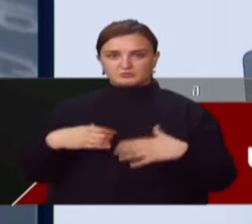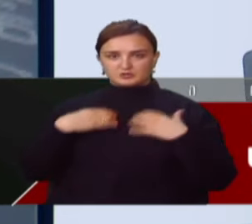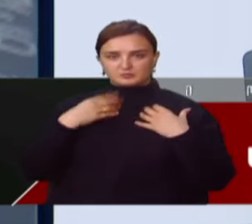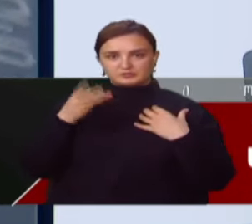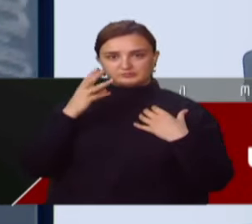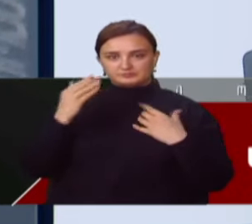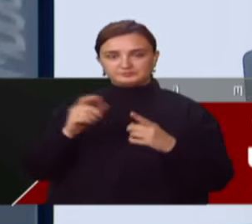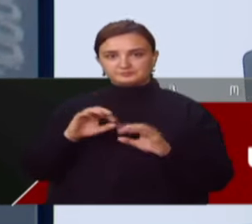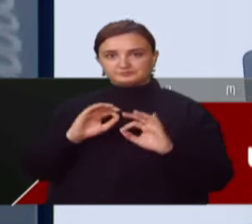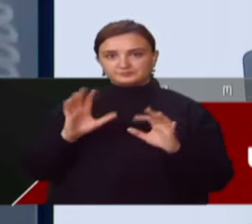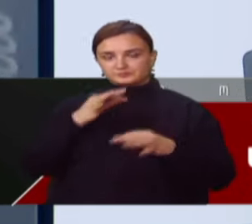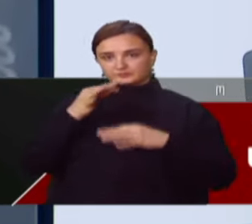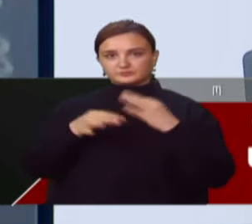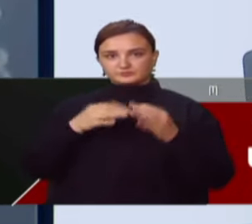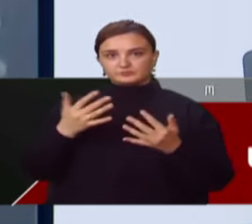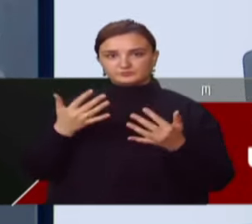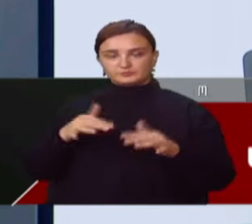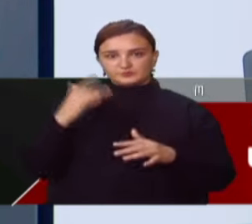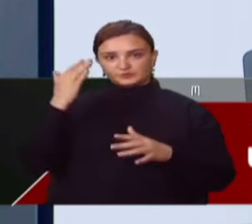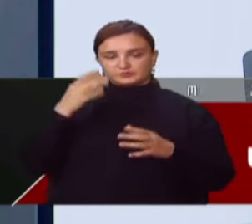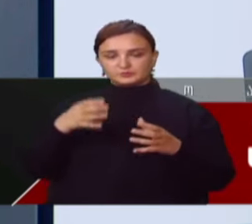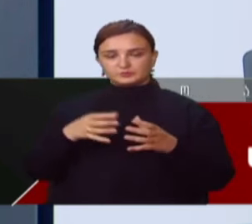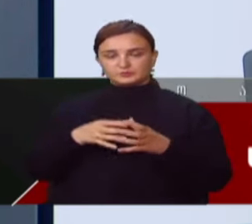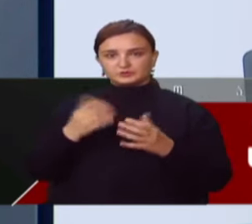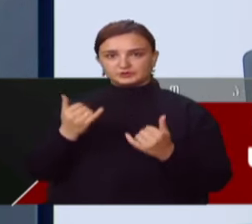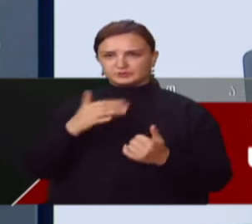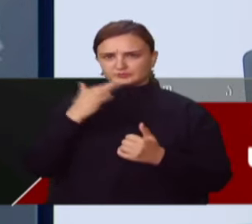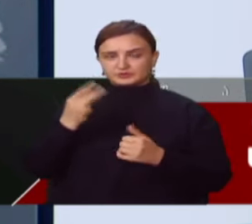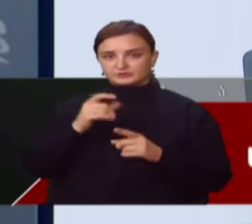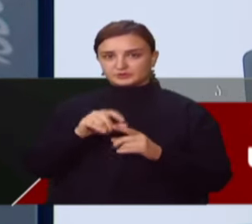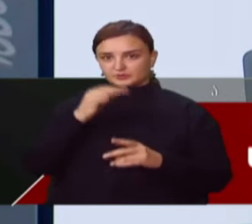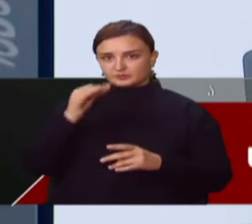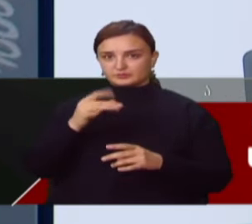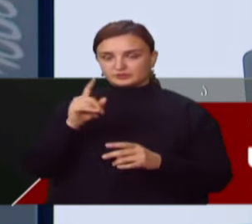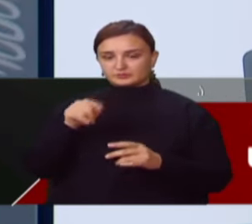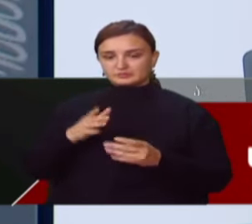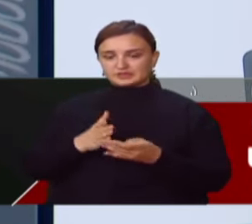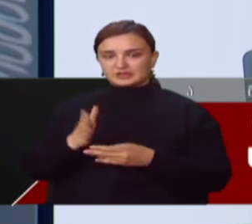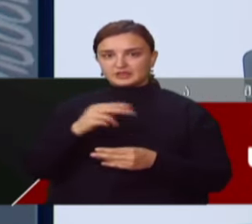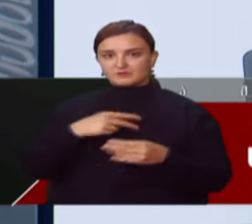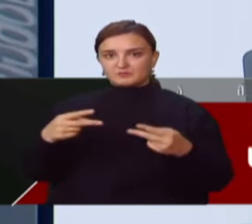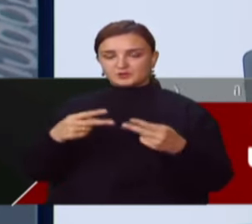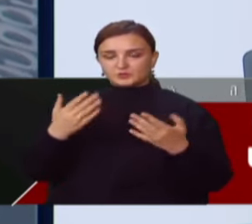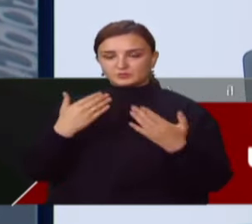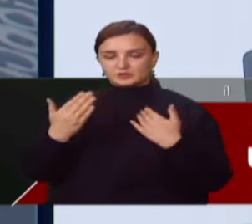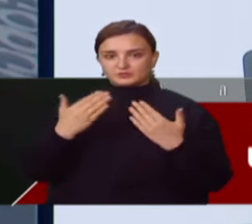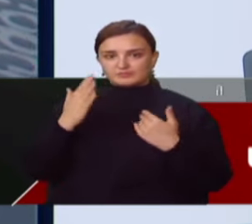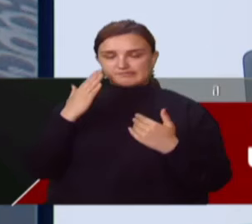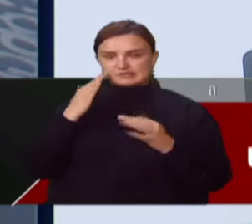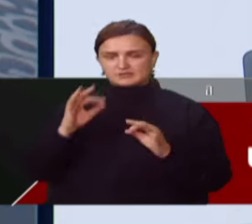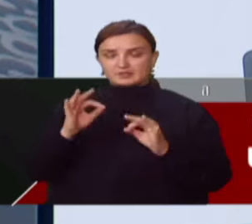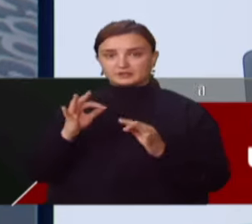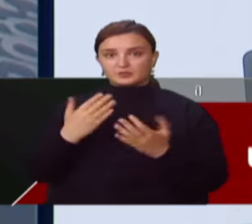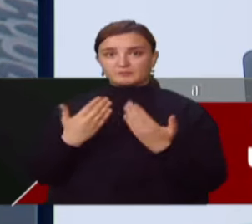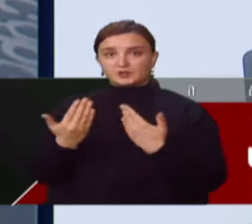ელჩის განცხადებებს გამოხმაურებები უკვე მოჰყვა. მართველ გუნდში დიპლომატს დღეს არაერთხელ მიანიშნეს, რომ სტრატეგიული პარტნიორობა ურთიერთობებში სამართლიან